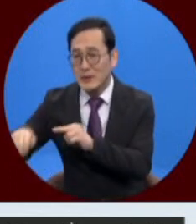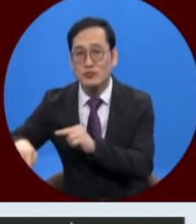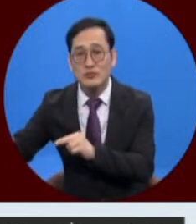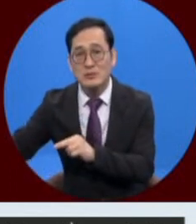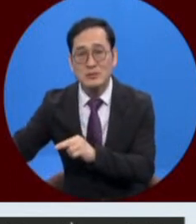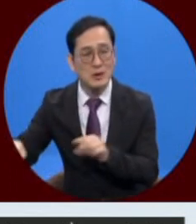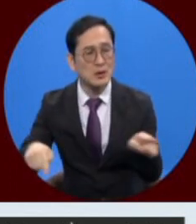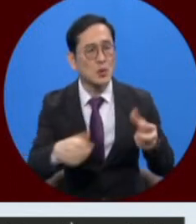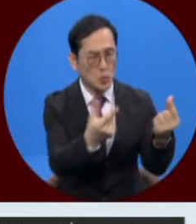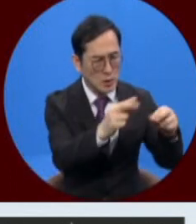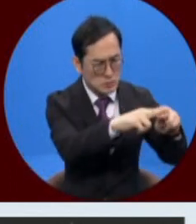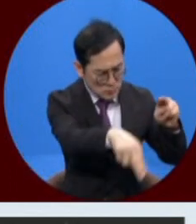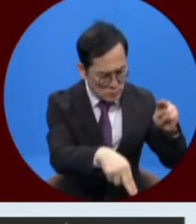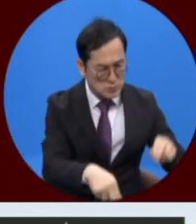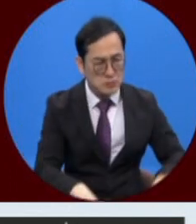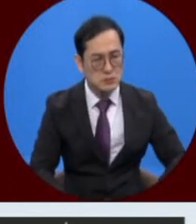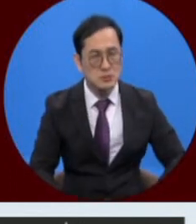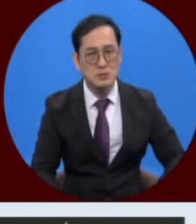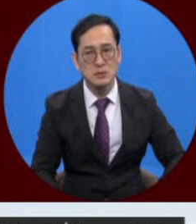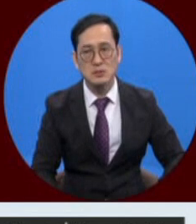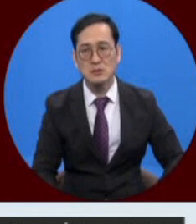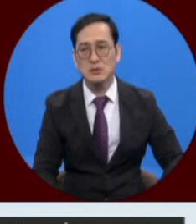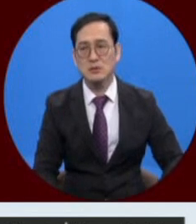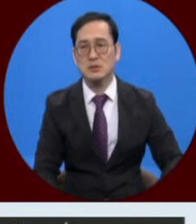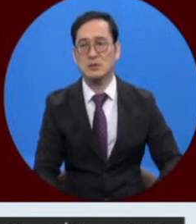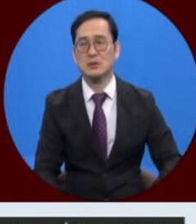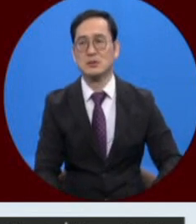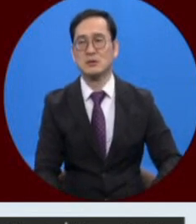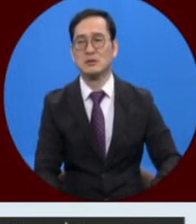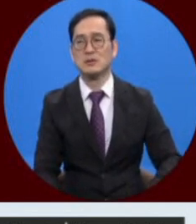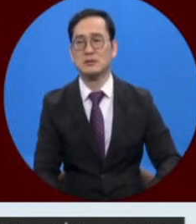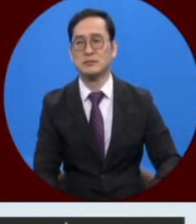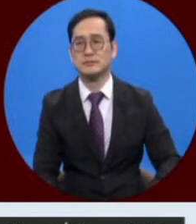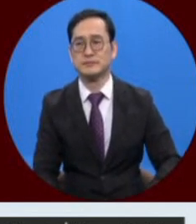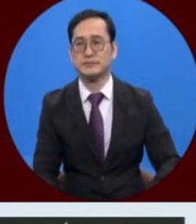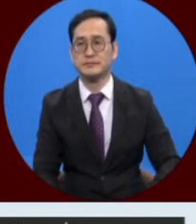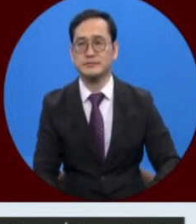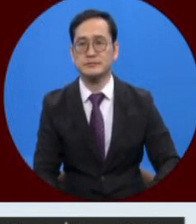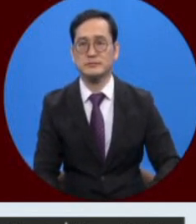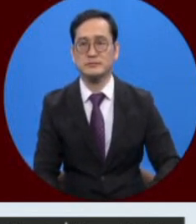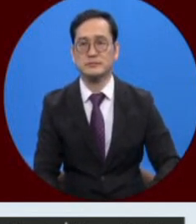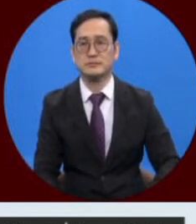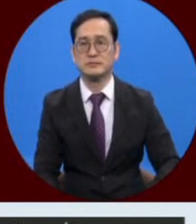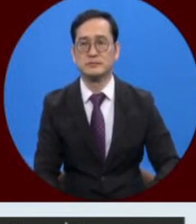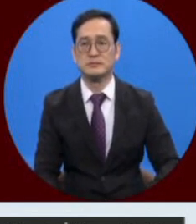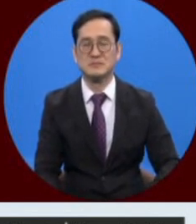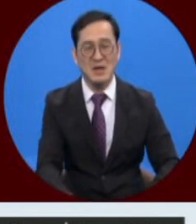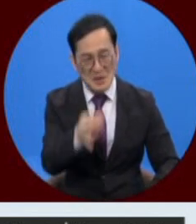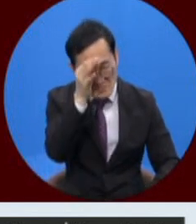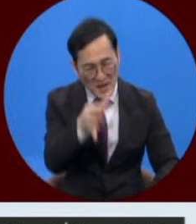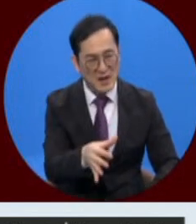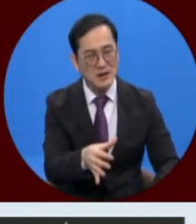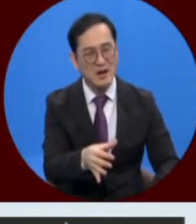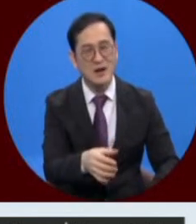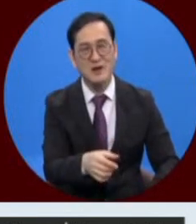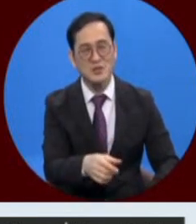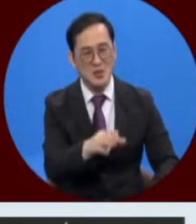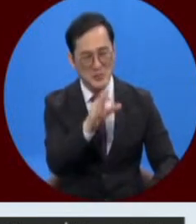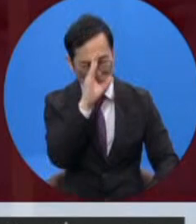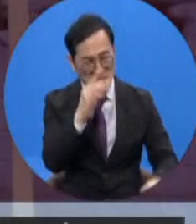김재원 최고위원이 언급을 하며 이건 치료로 끝날 일은 아니다라고 밝히고 있습니다.